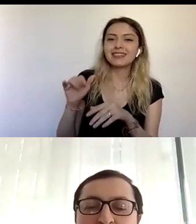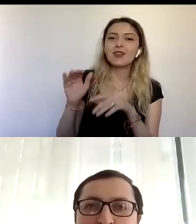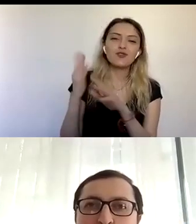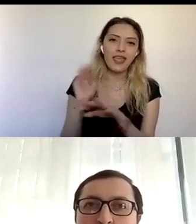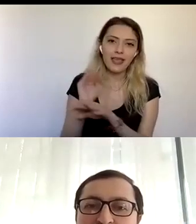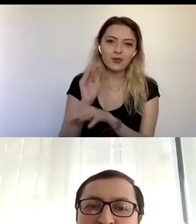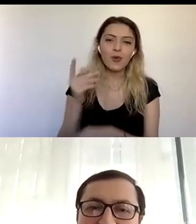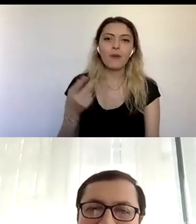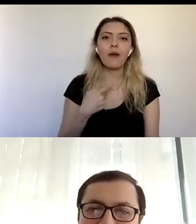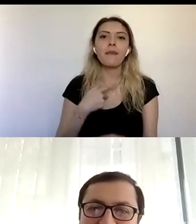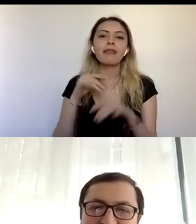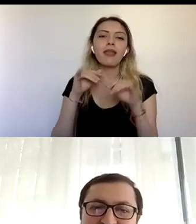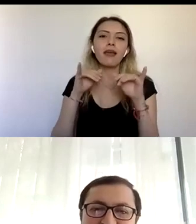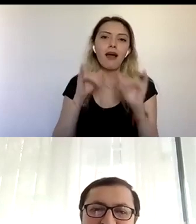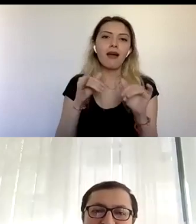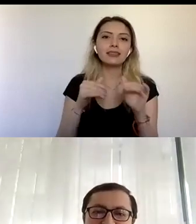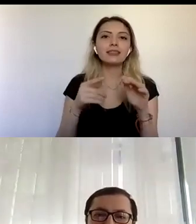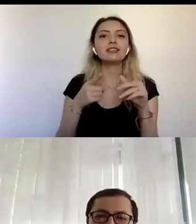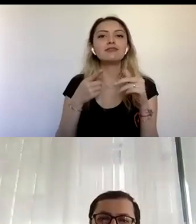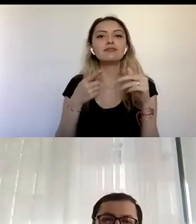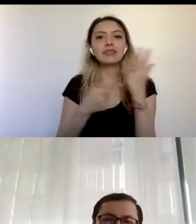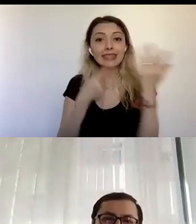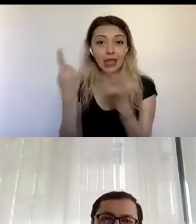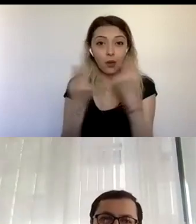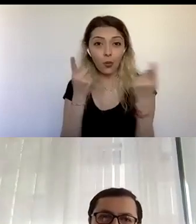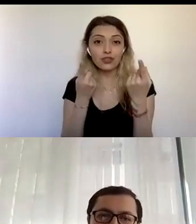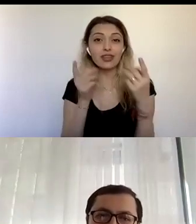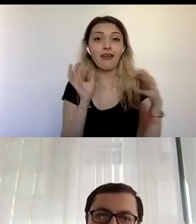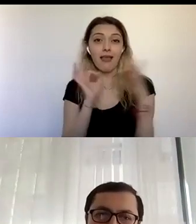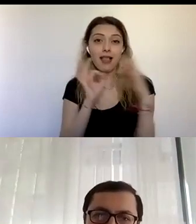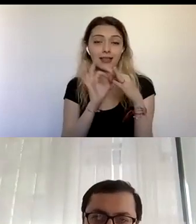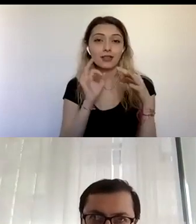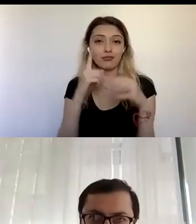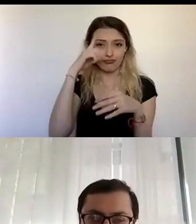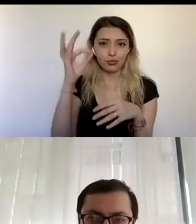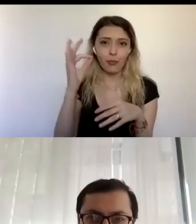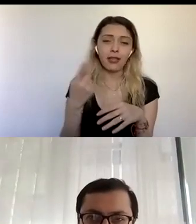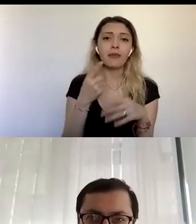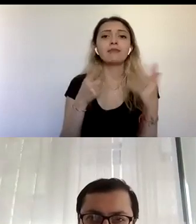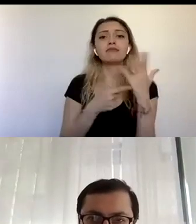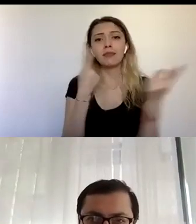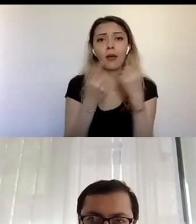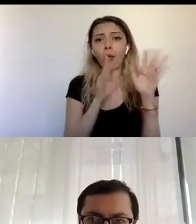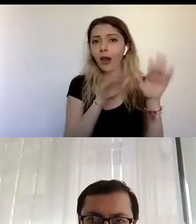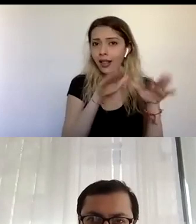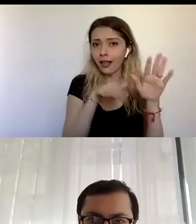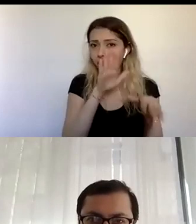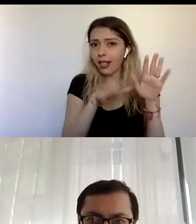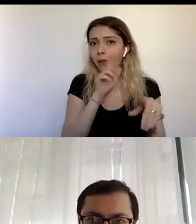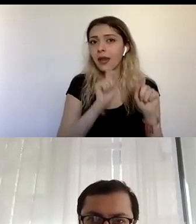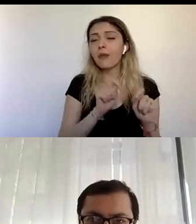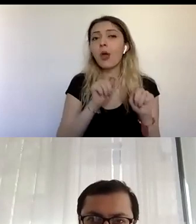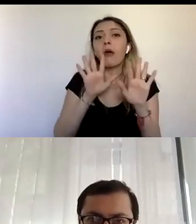pazarlama ile geçimimi sağlıyorum. Ama bir yandan da dijital haklar üzerine çalışıyorum. Buradaki